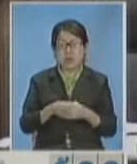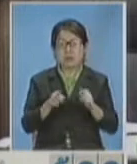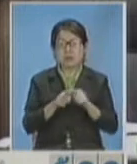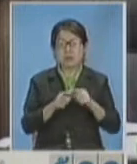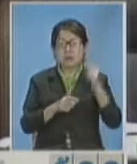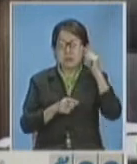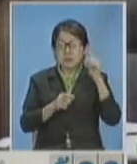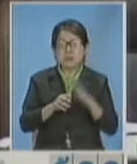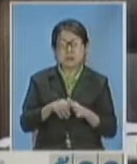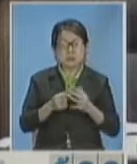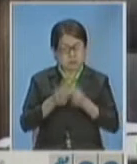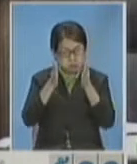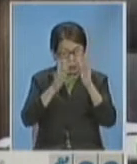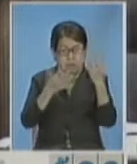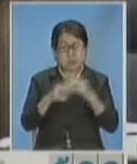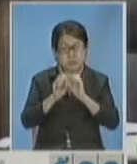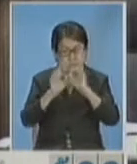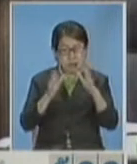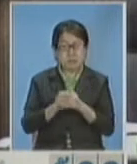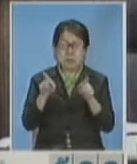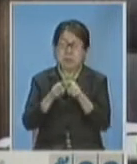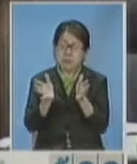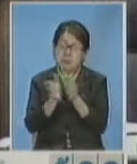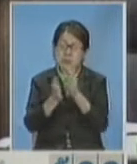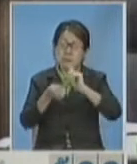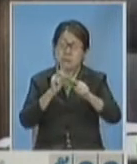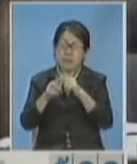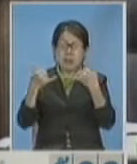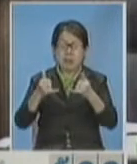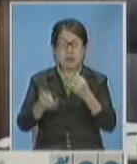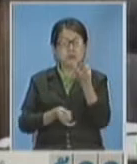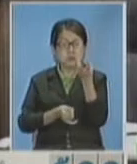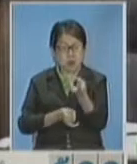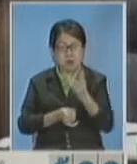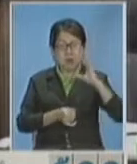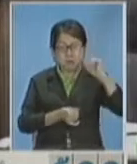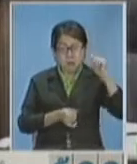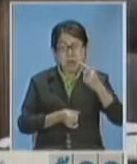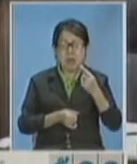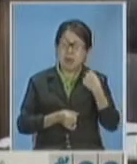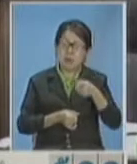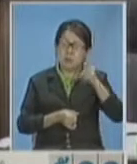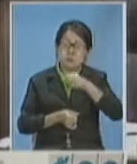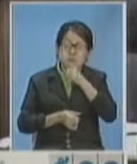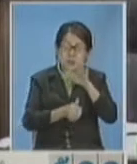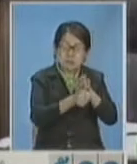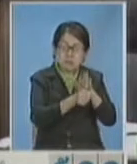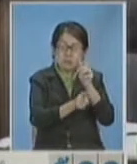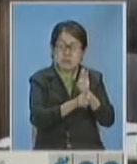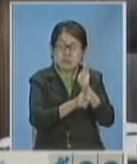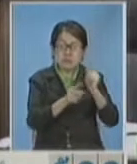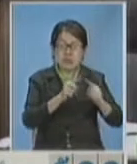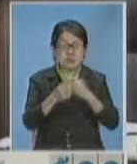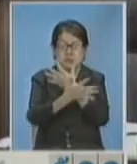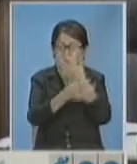เลยค่ะว่าเวลาที่เล่นกับเพื่อนลดน้อยลงเล่นกับพ่อกับแม่ปู่ย่าตายายเนี่ยที่จะต้องคุกคลีเป็นวัยของเด็กป.1 เนี่ยน้อยลง